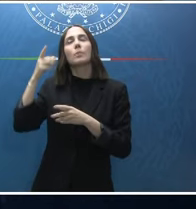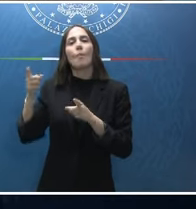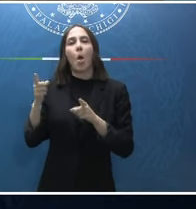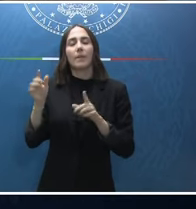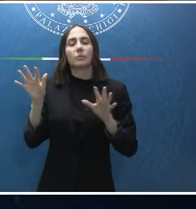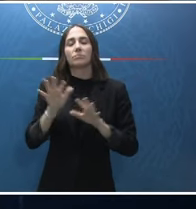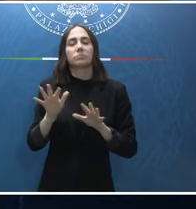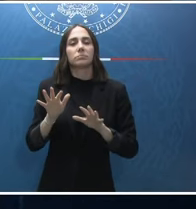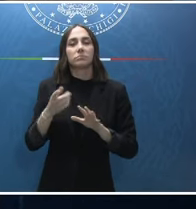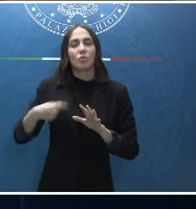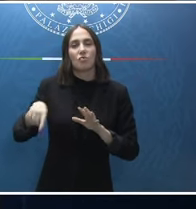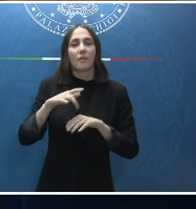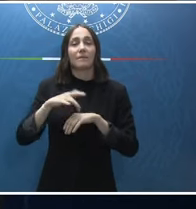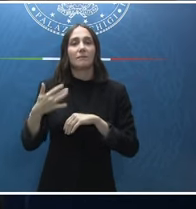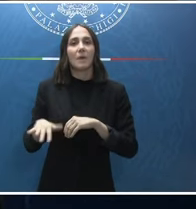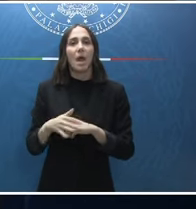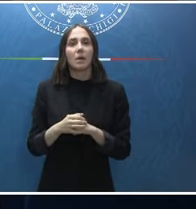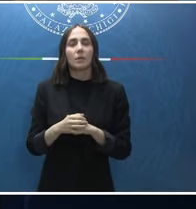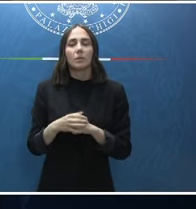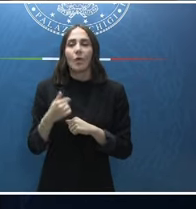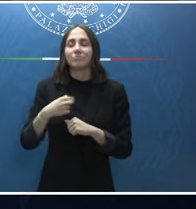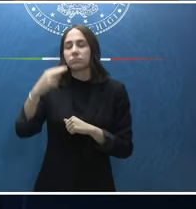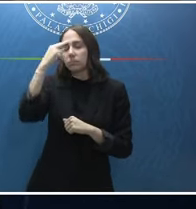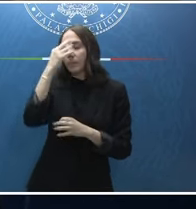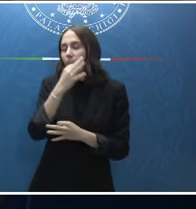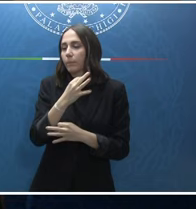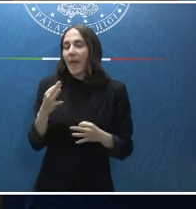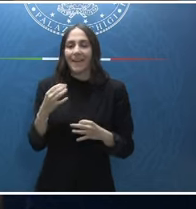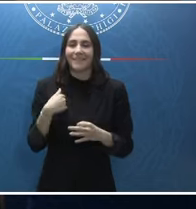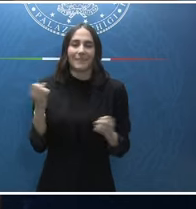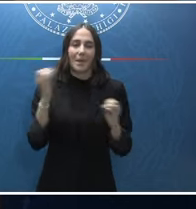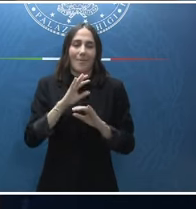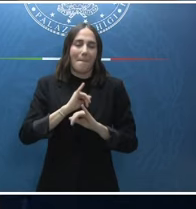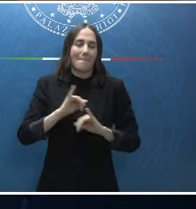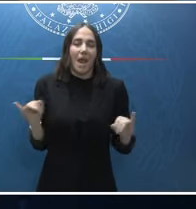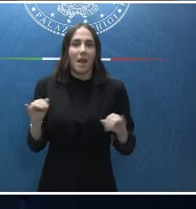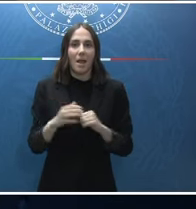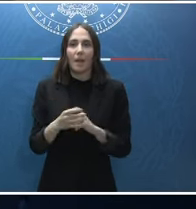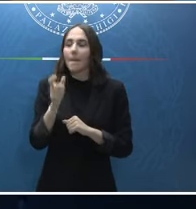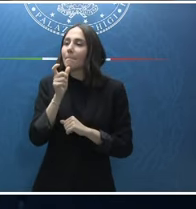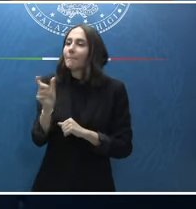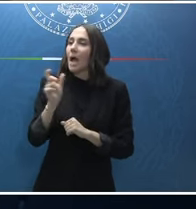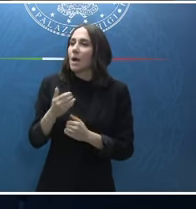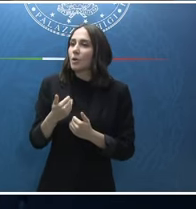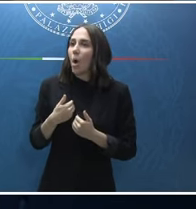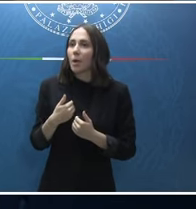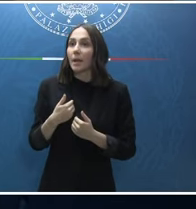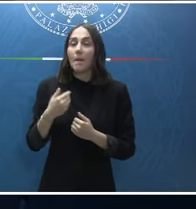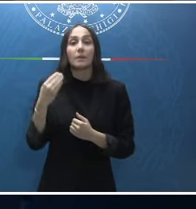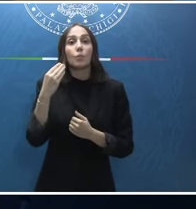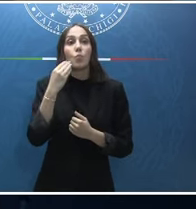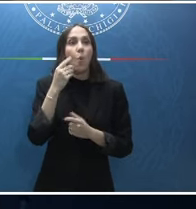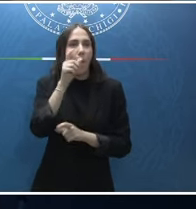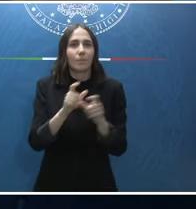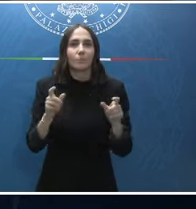noi, ricordo ancora, e mai le potrò dimenticare, le parole che ci furono dette, secondo cui nessun uomo è solo se ha